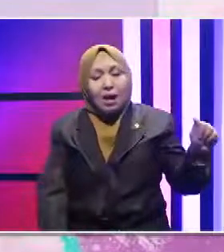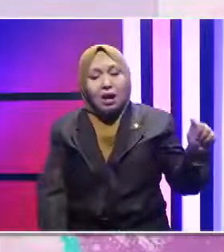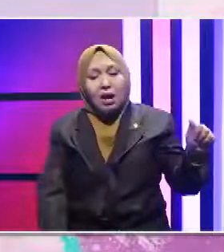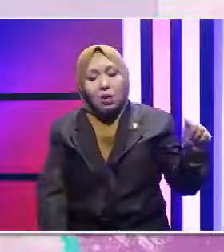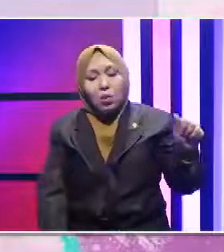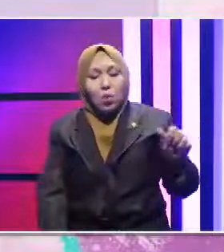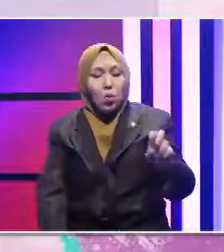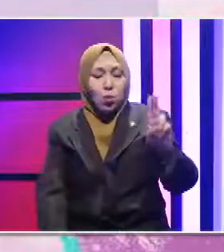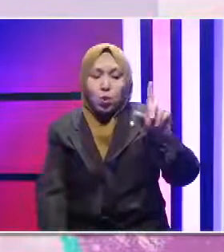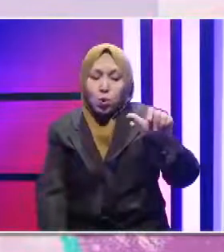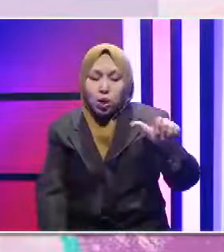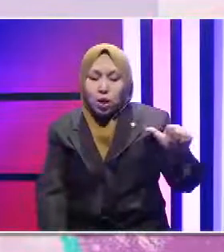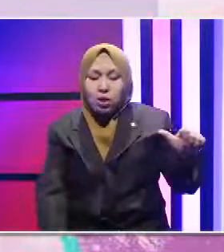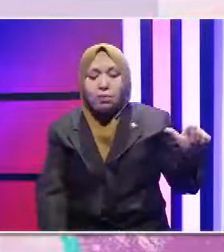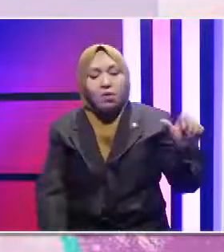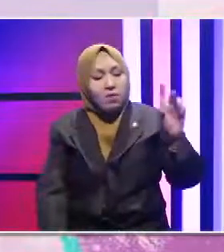samaa'u